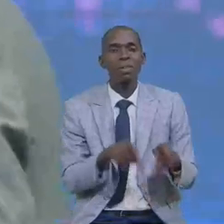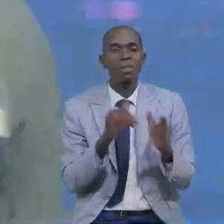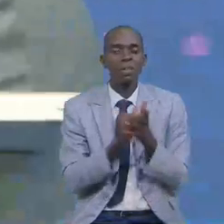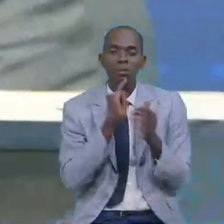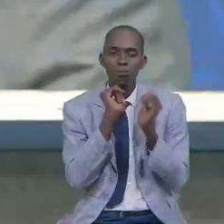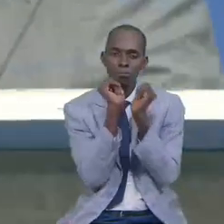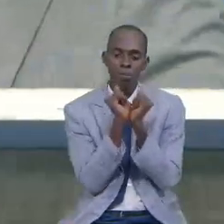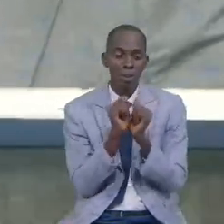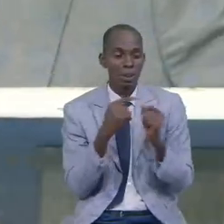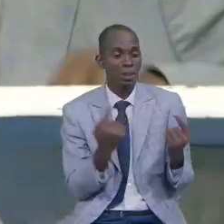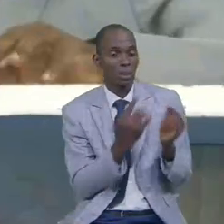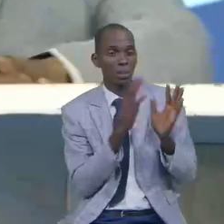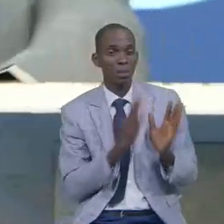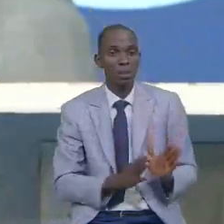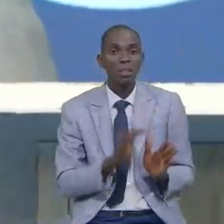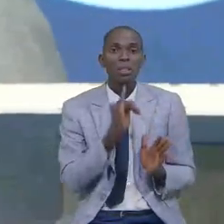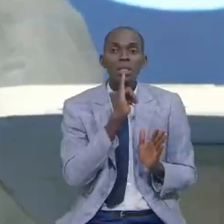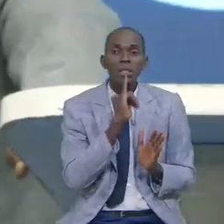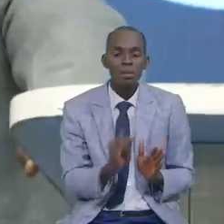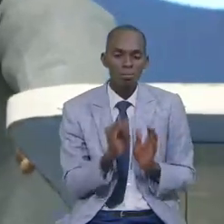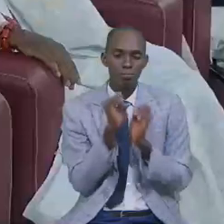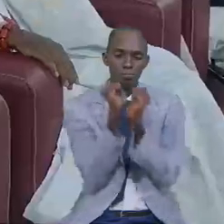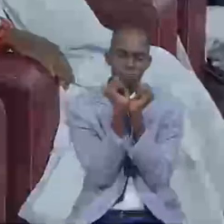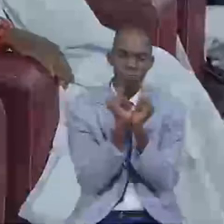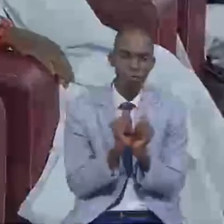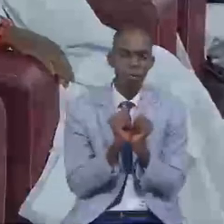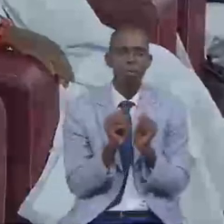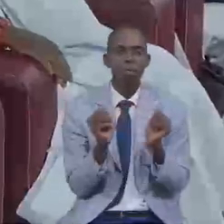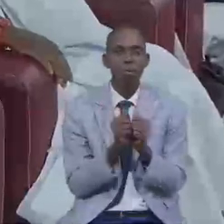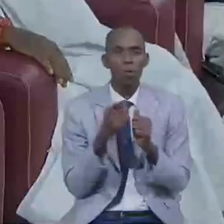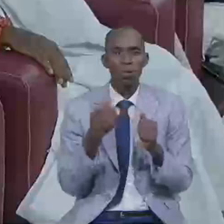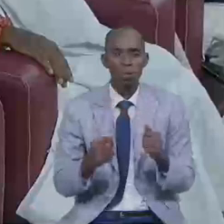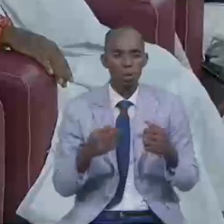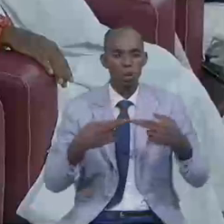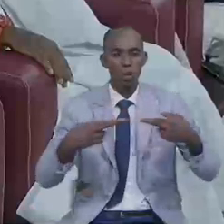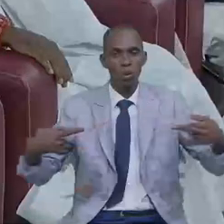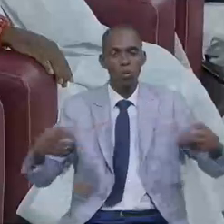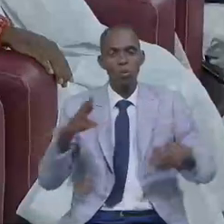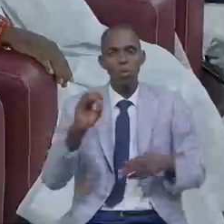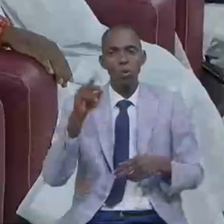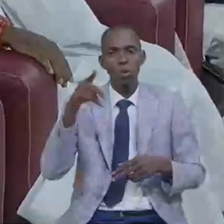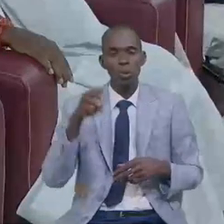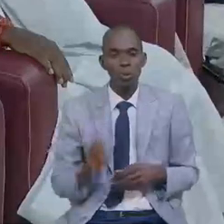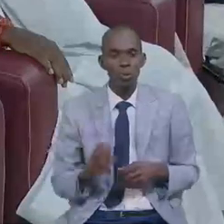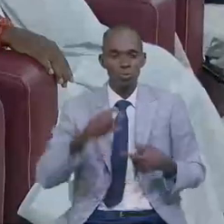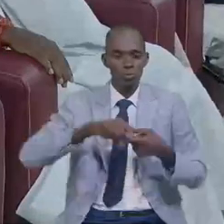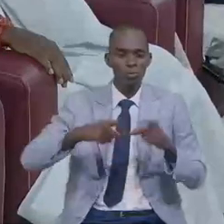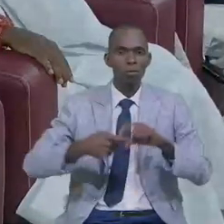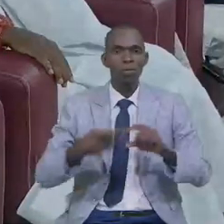L'esclavage, le péché est ligoté par les cordes, par les chaînes de ses